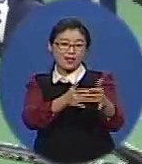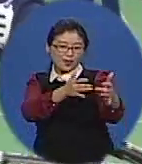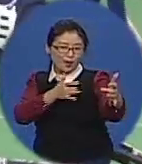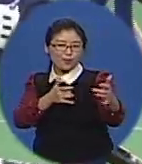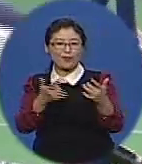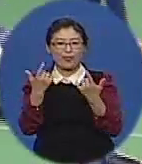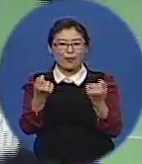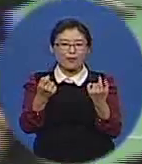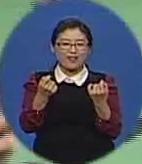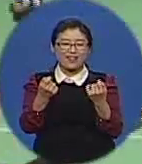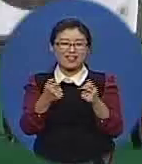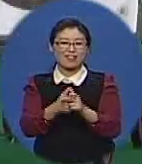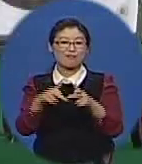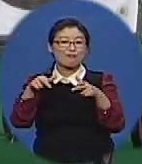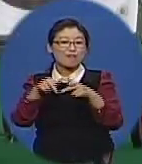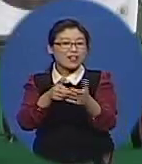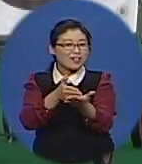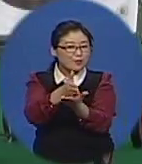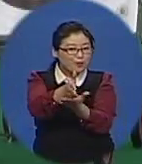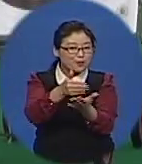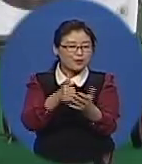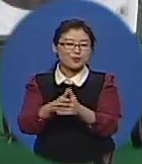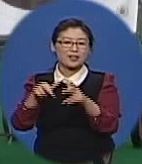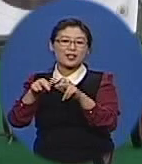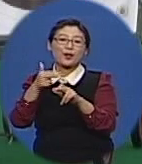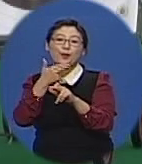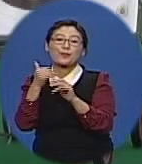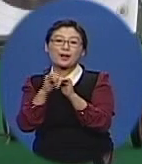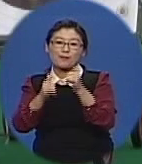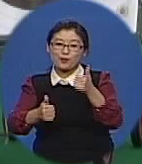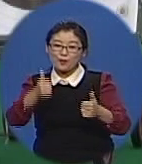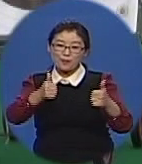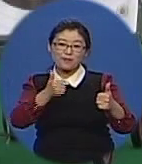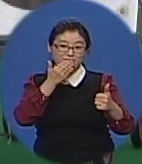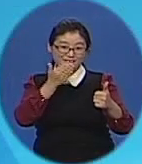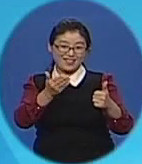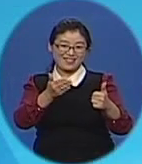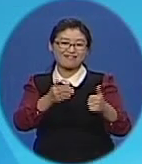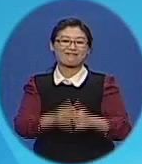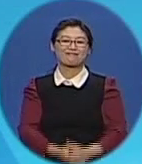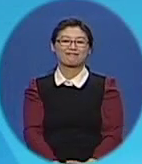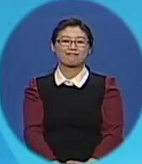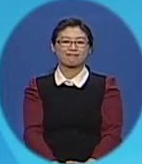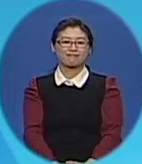스포츠 종목 중 유일하게 비장애인과 경쟁이 가능한 종목입니다.